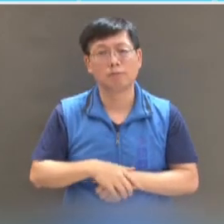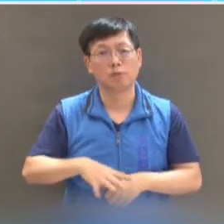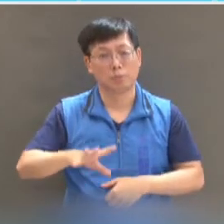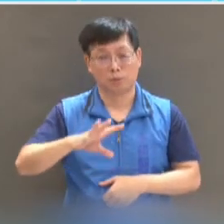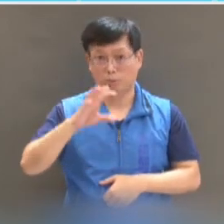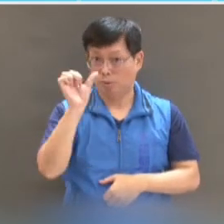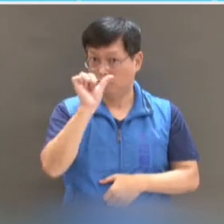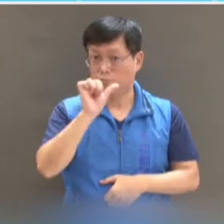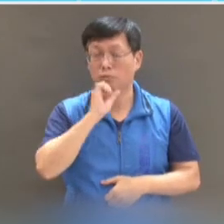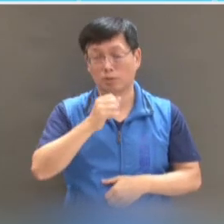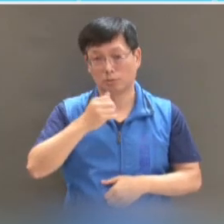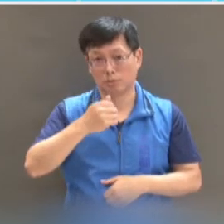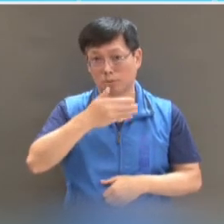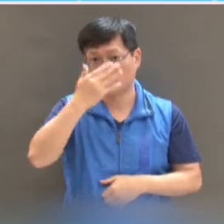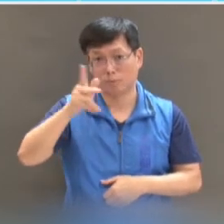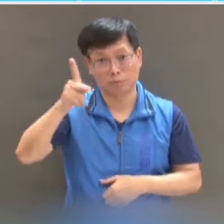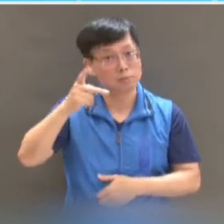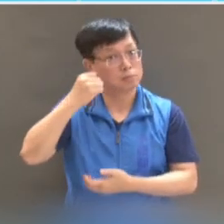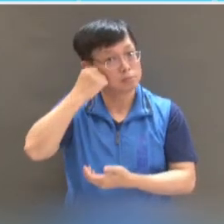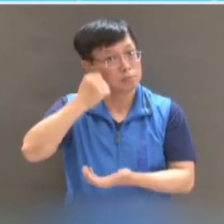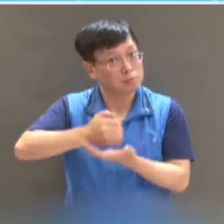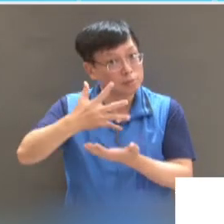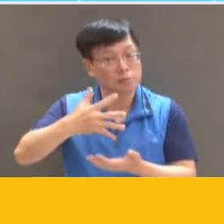合作的旅馆，一共呢